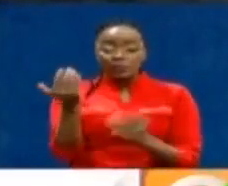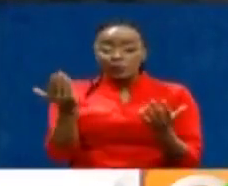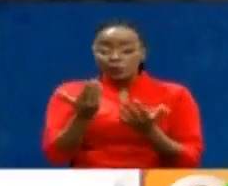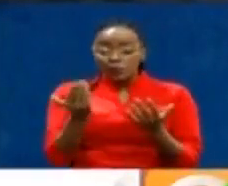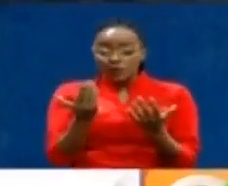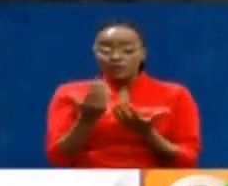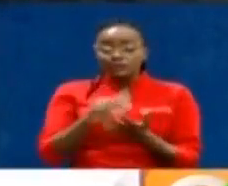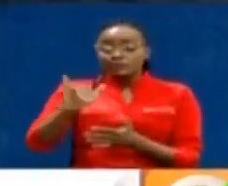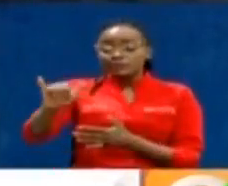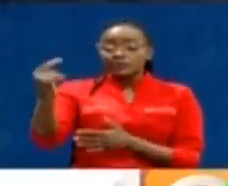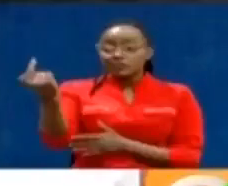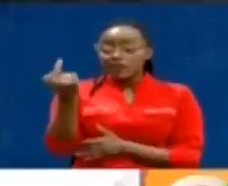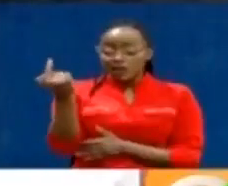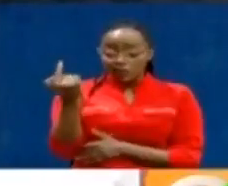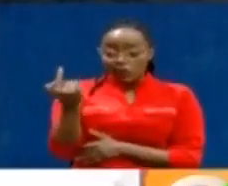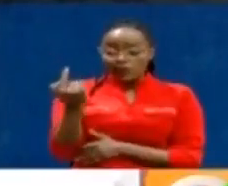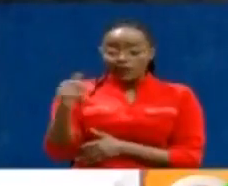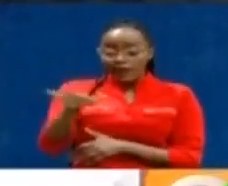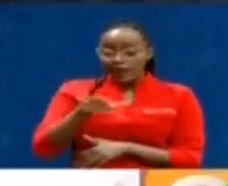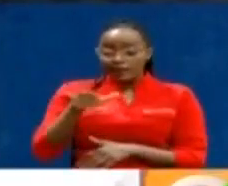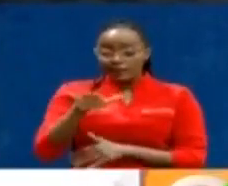katika zile isolation center zetu.